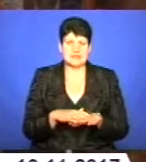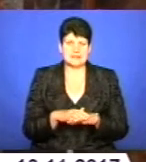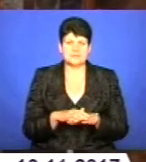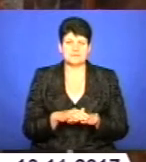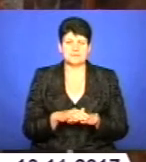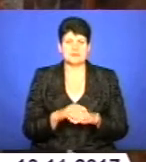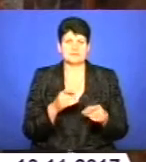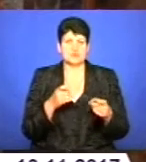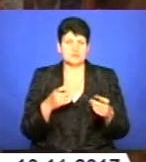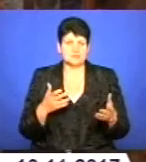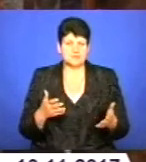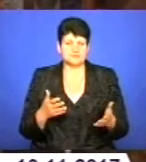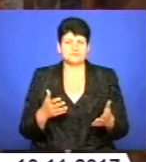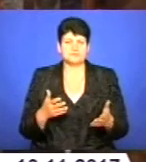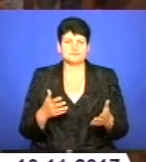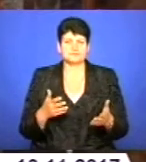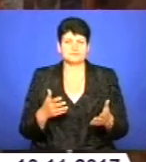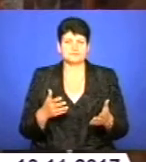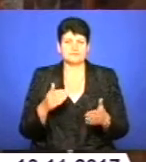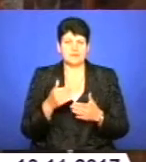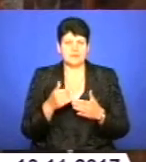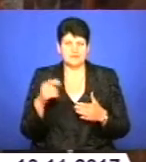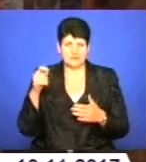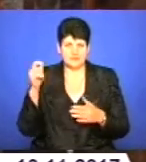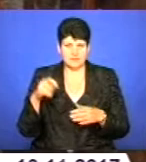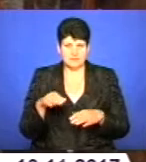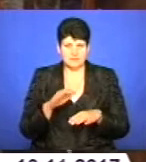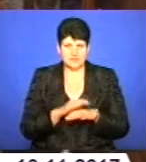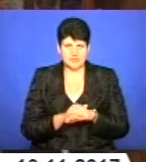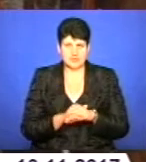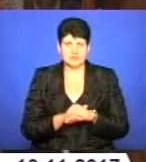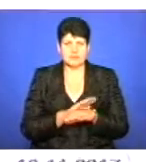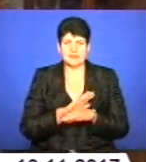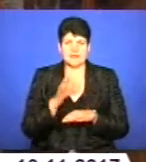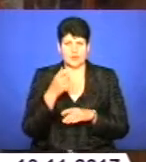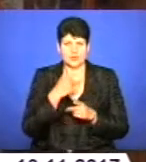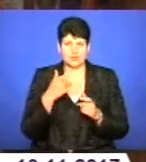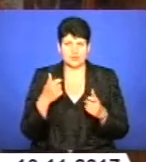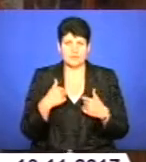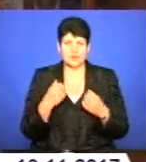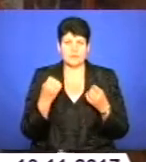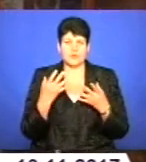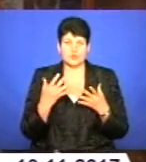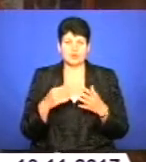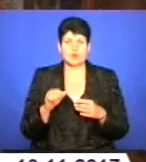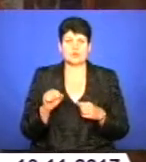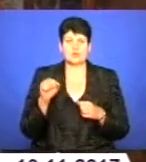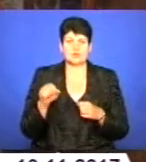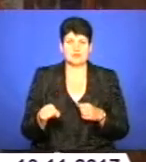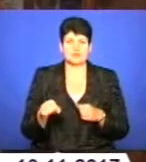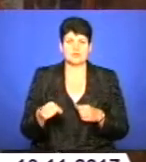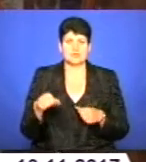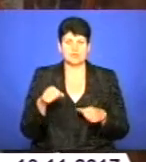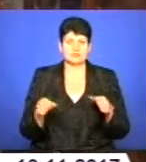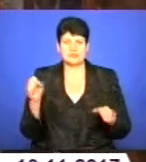з-під обстрілів, від війни фактично, хоч вона і не оголошена. Я просто поставила сумку і так згрібала